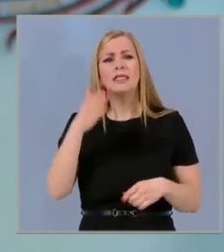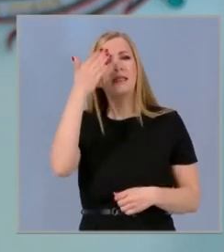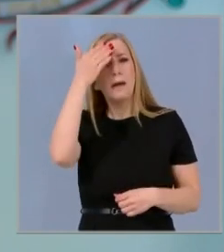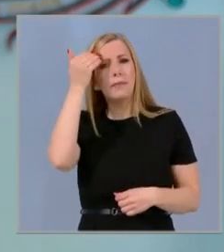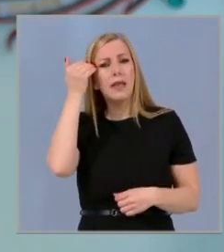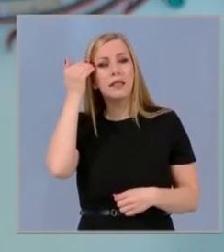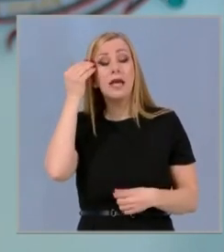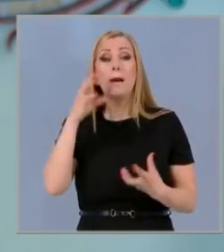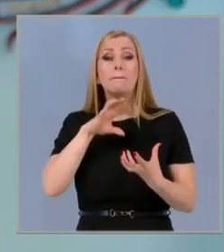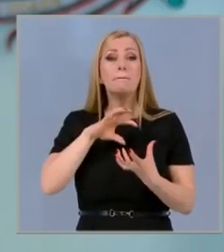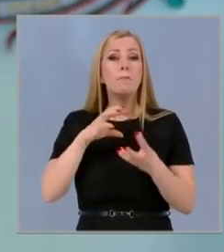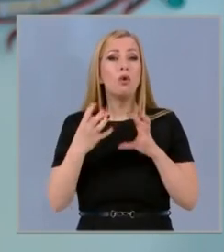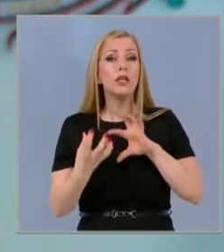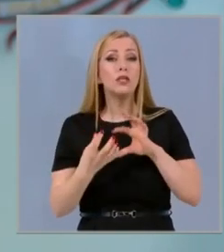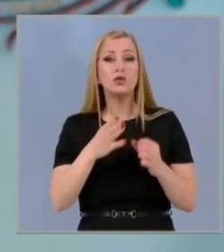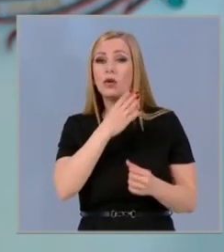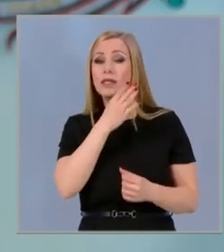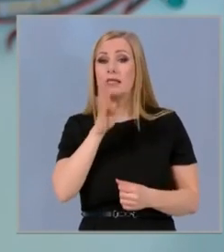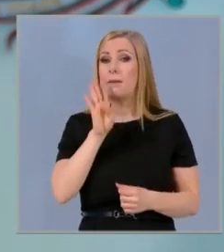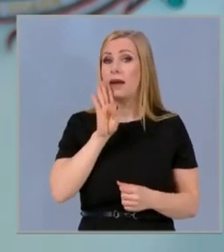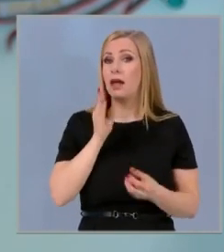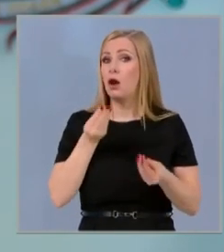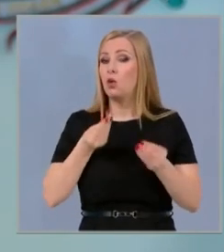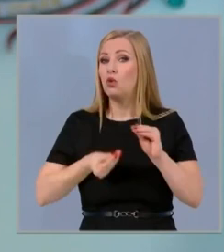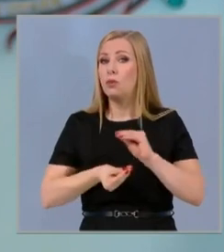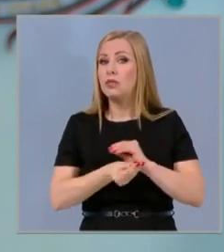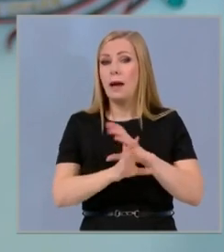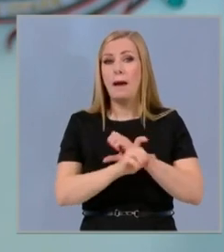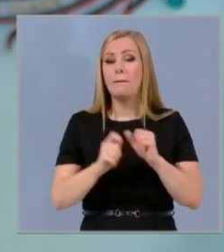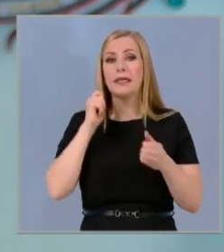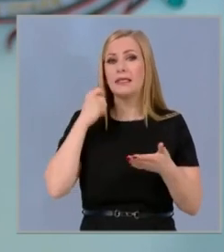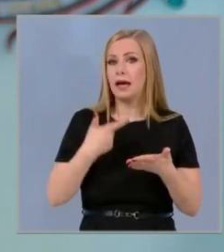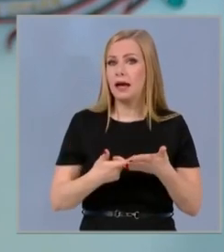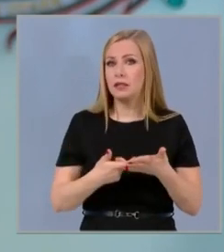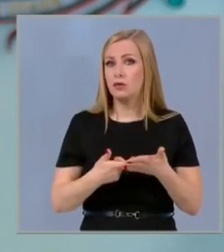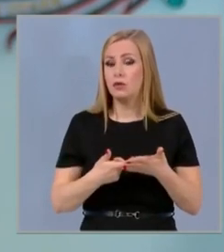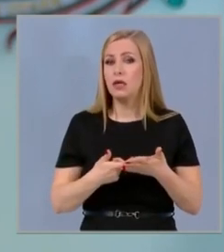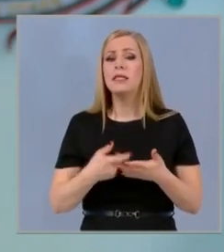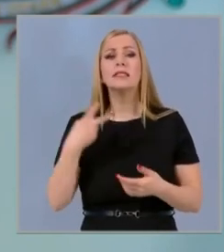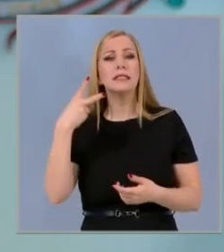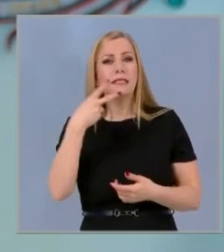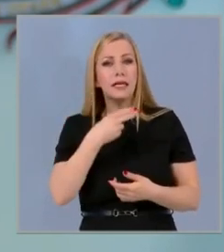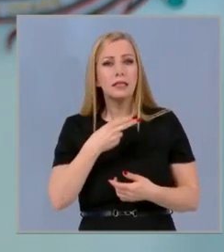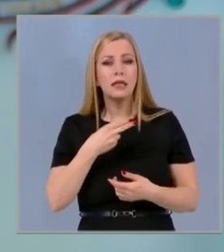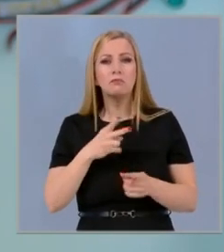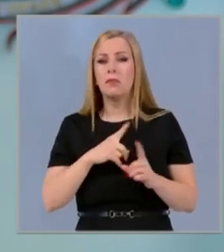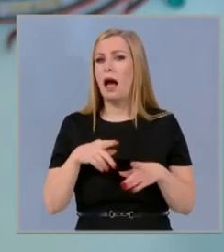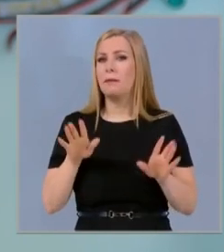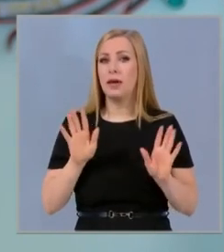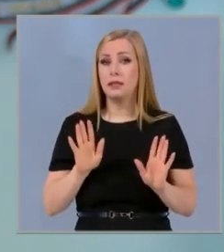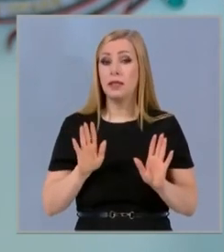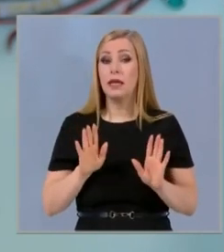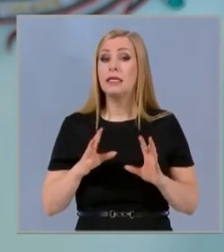и политическо лицемерие, с корупция и безнаказаност, с цензура и апатия,